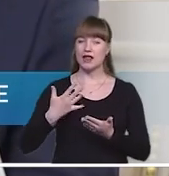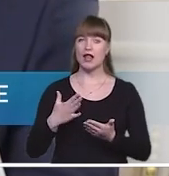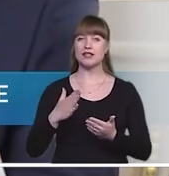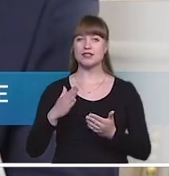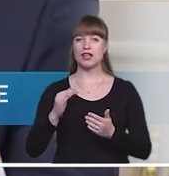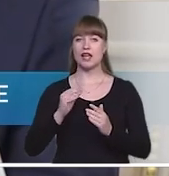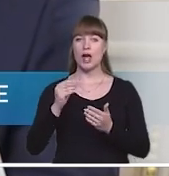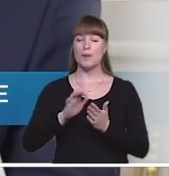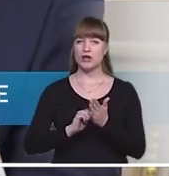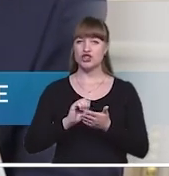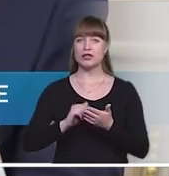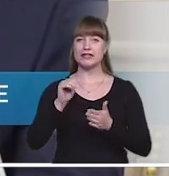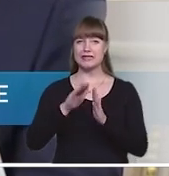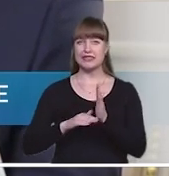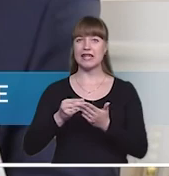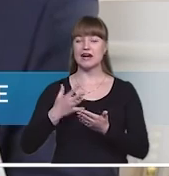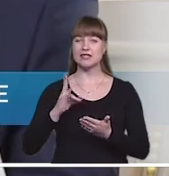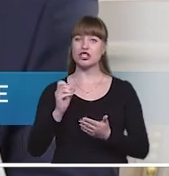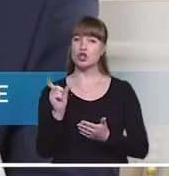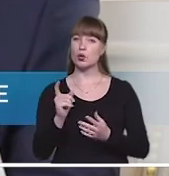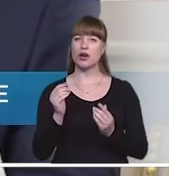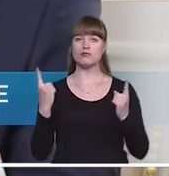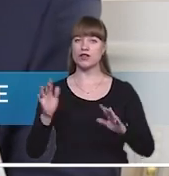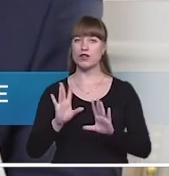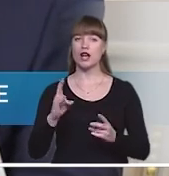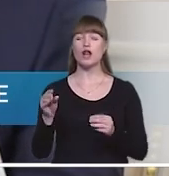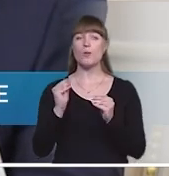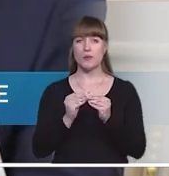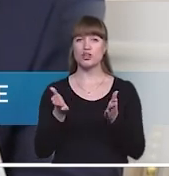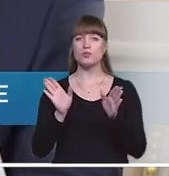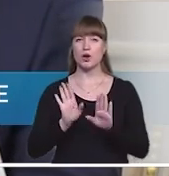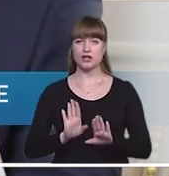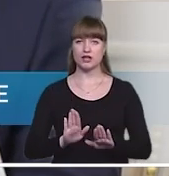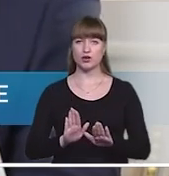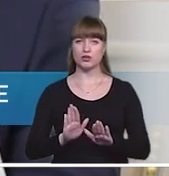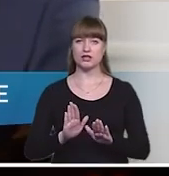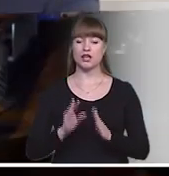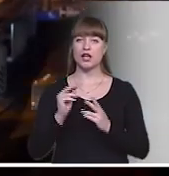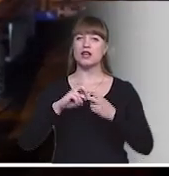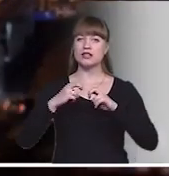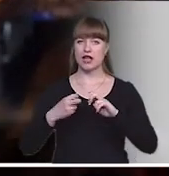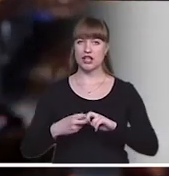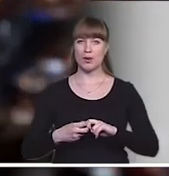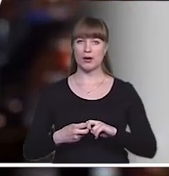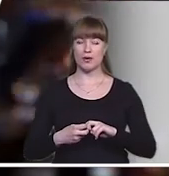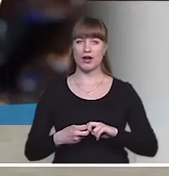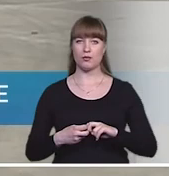оценок. Их доля сегодня не очень велика, но они по-прежнему остаются индикатором проблемы.